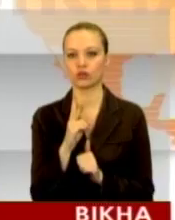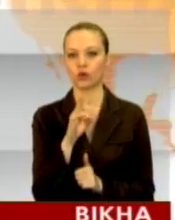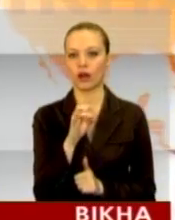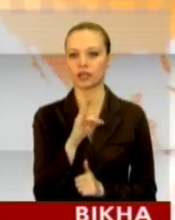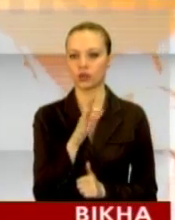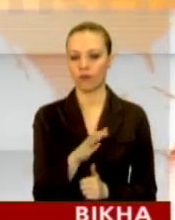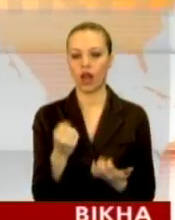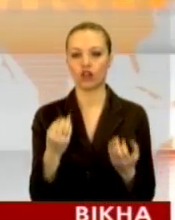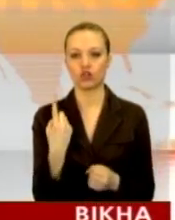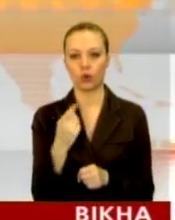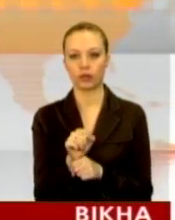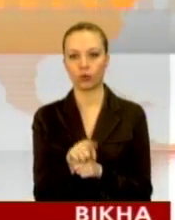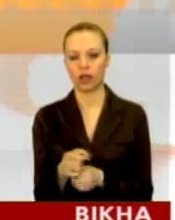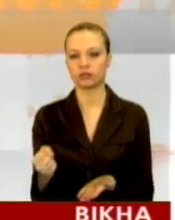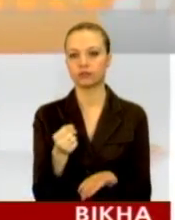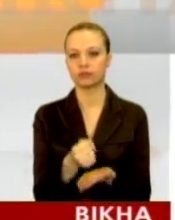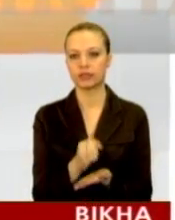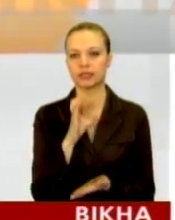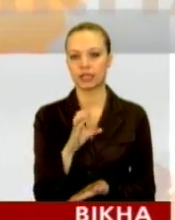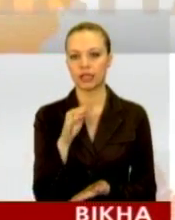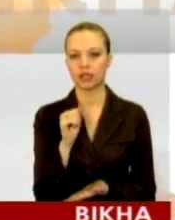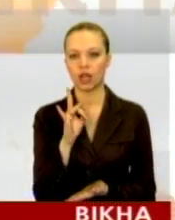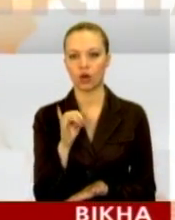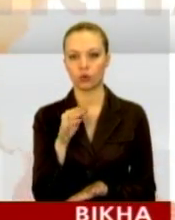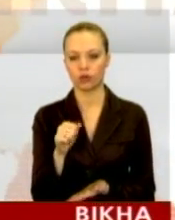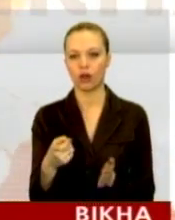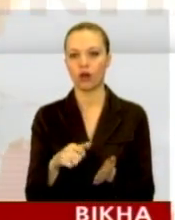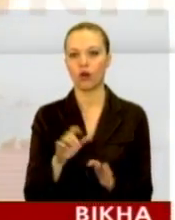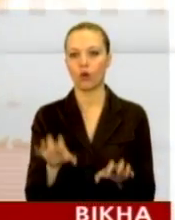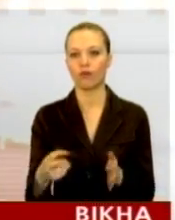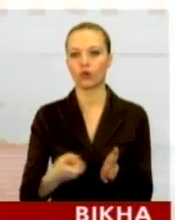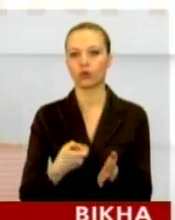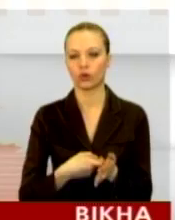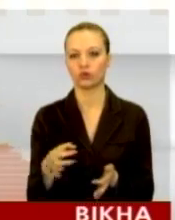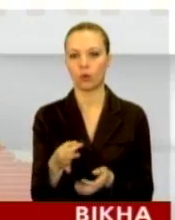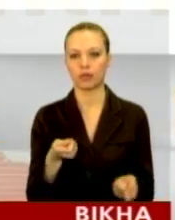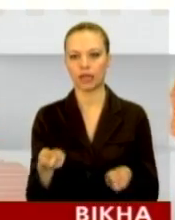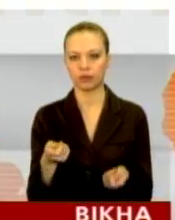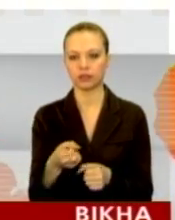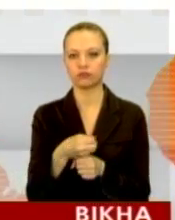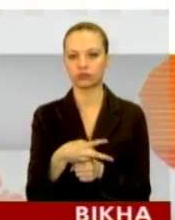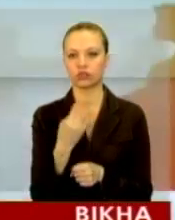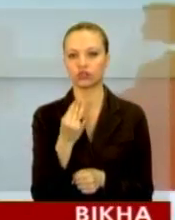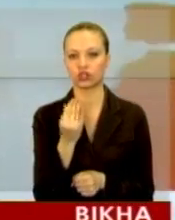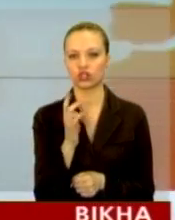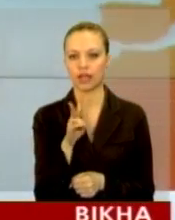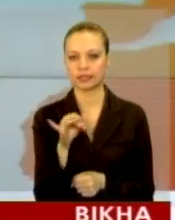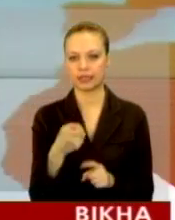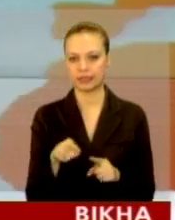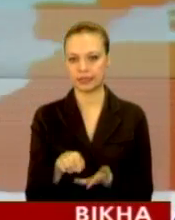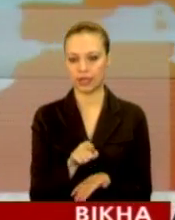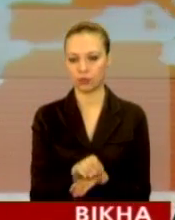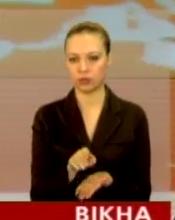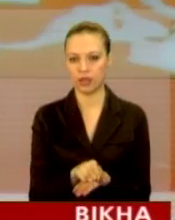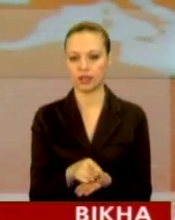Колєснікова. А іще одним указом призначено Сергія Таруту головою Донецької обладміністрації, звільнивши Андрія Шишацького з цієї